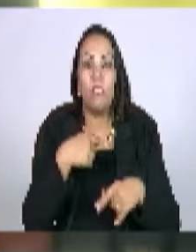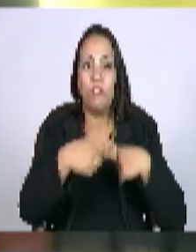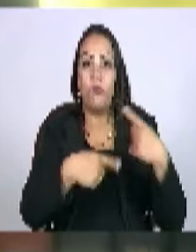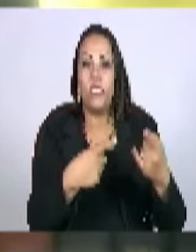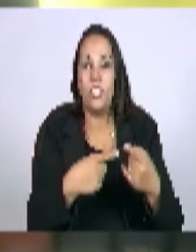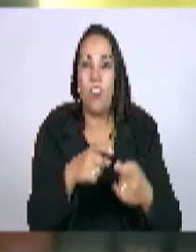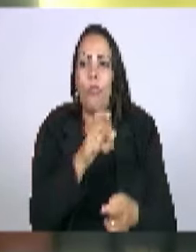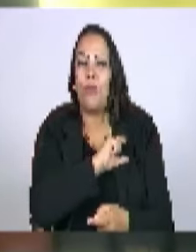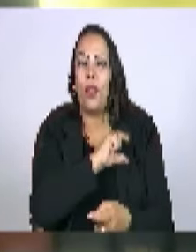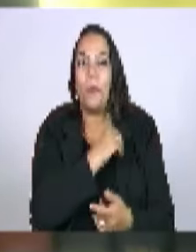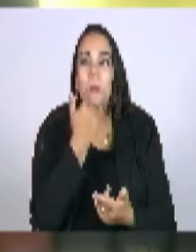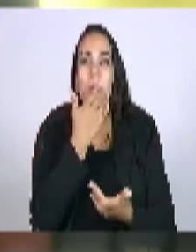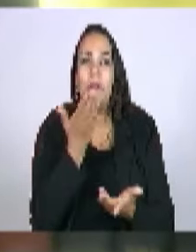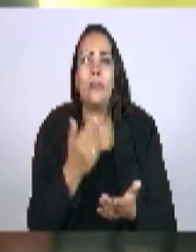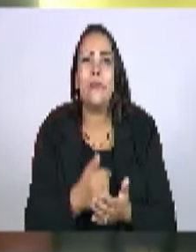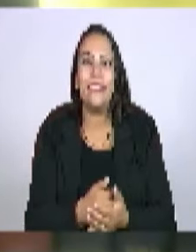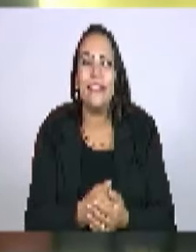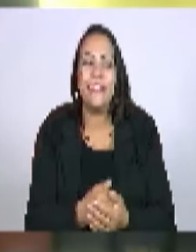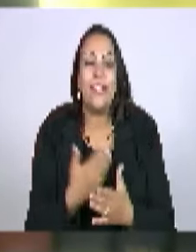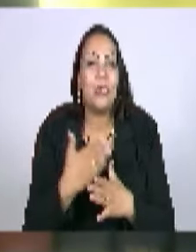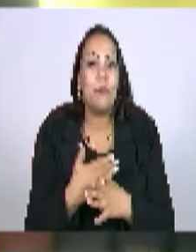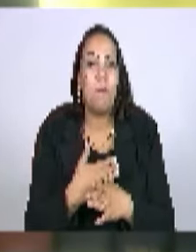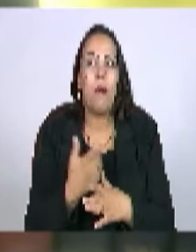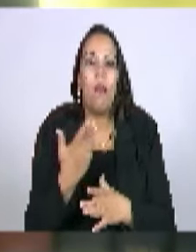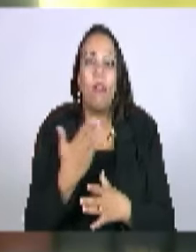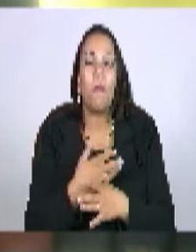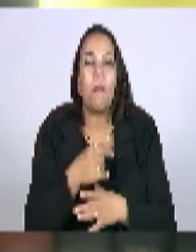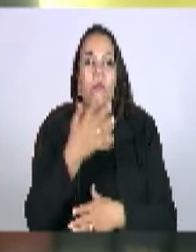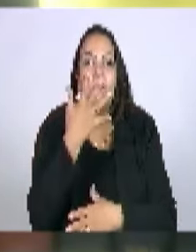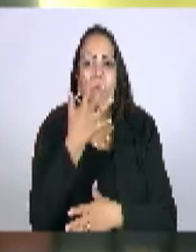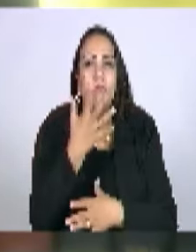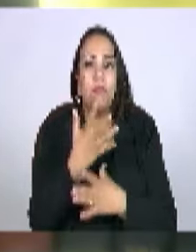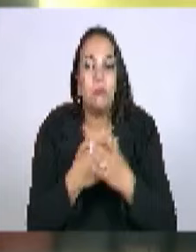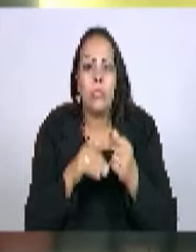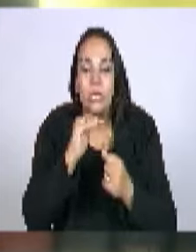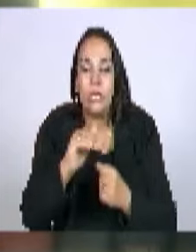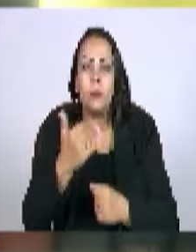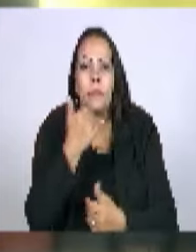ليه لان مافيش مواليد جداد بالدرجه